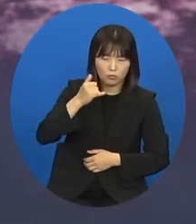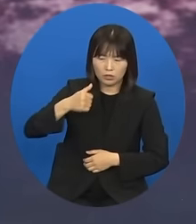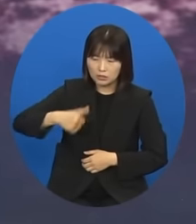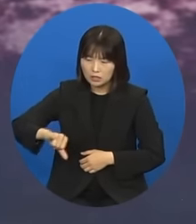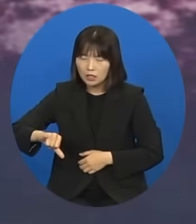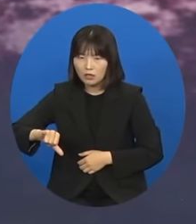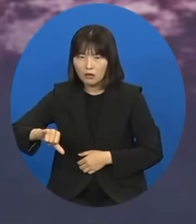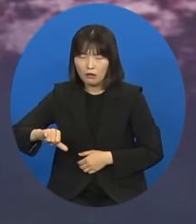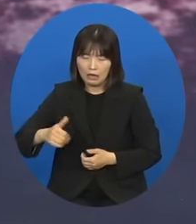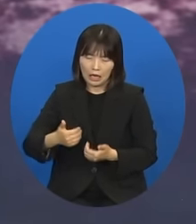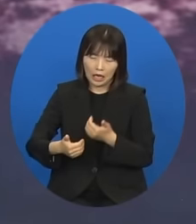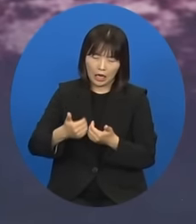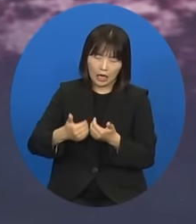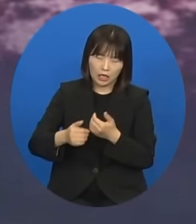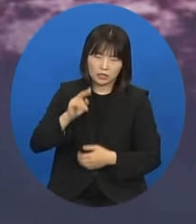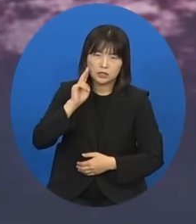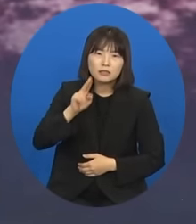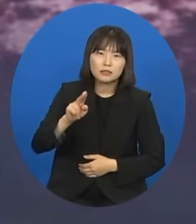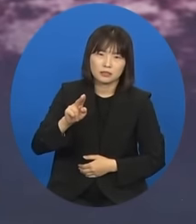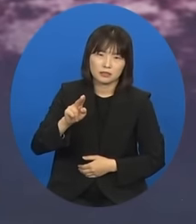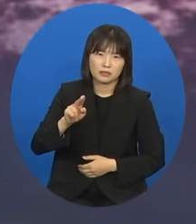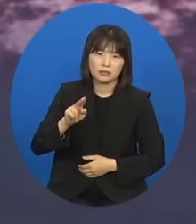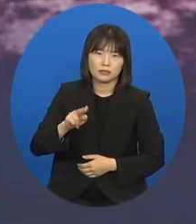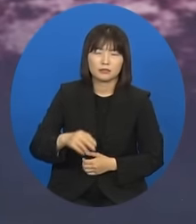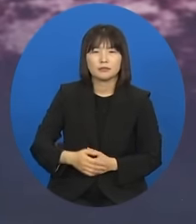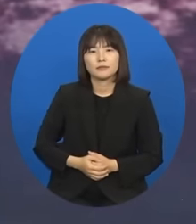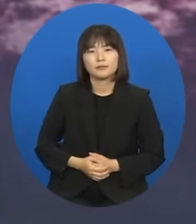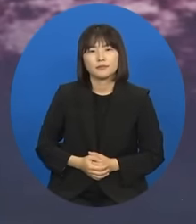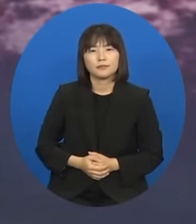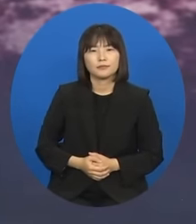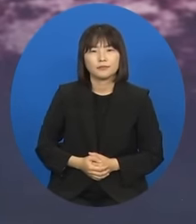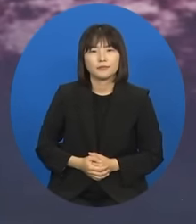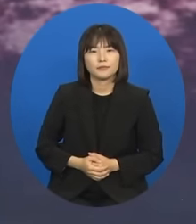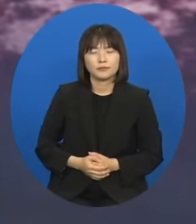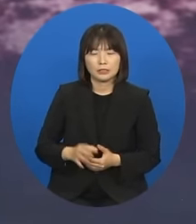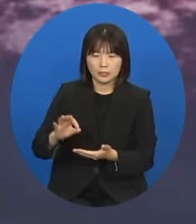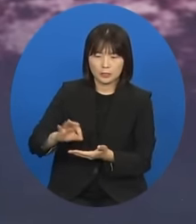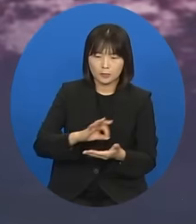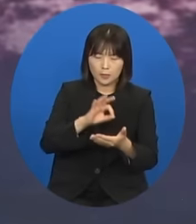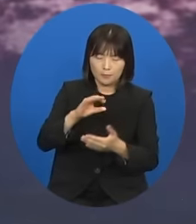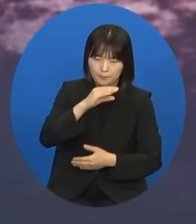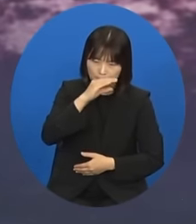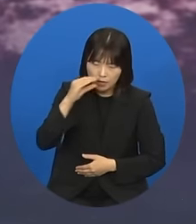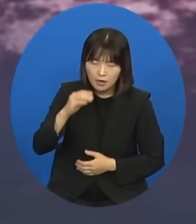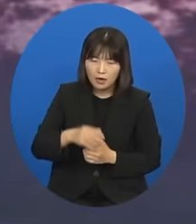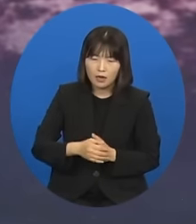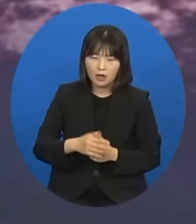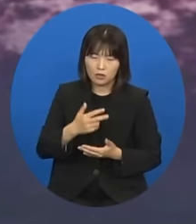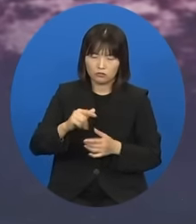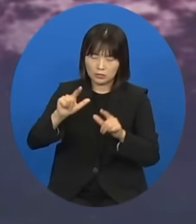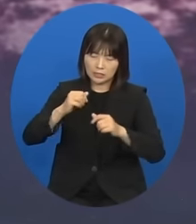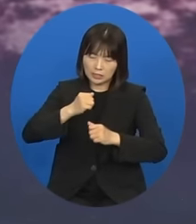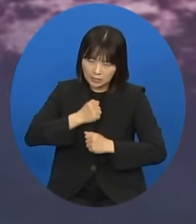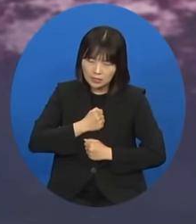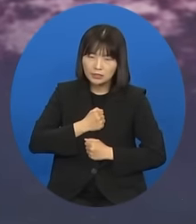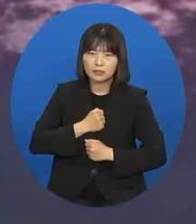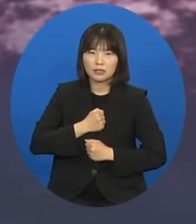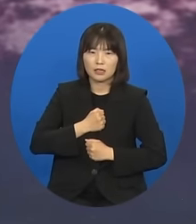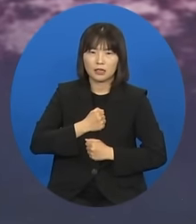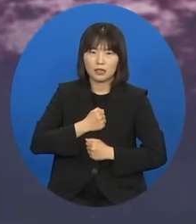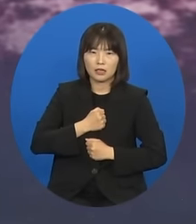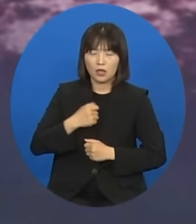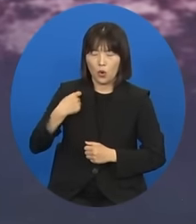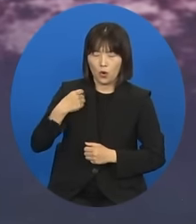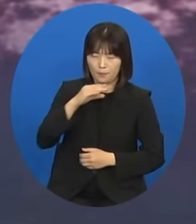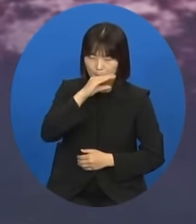일어나게 돼요 아 헌금 똑바 해야 된다 주 성수 해야 된다 어디에 앉아야 된다 옷을 단정에